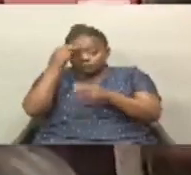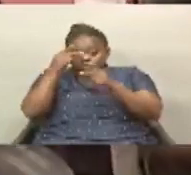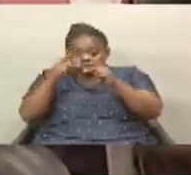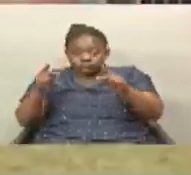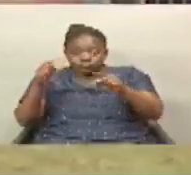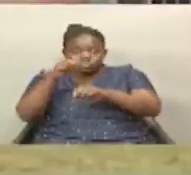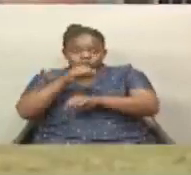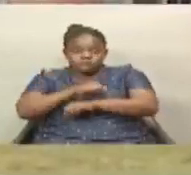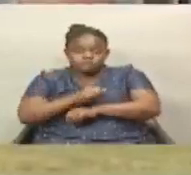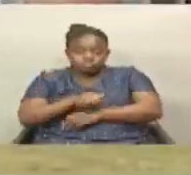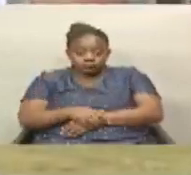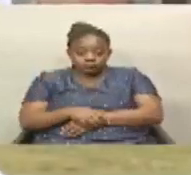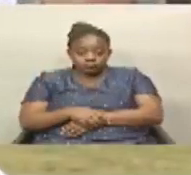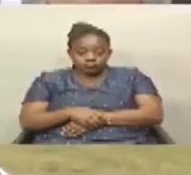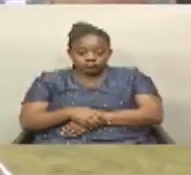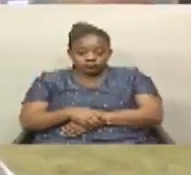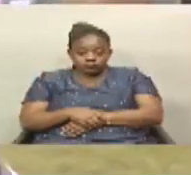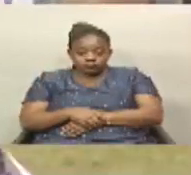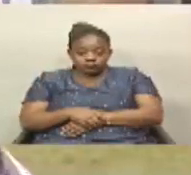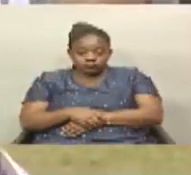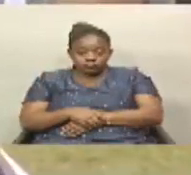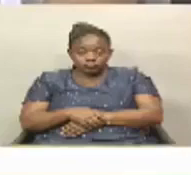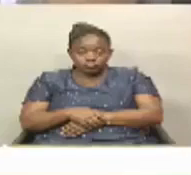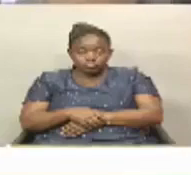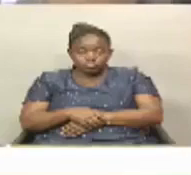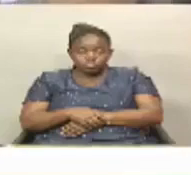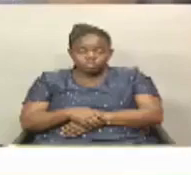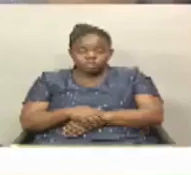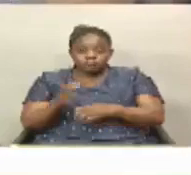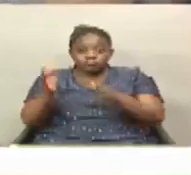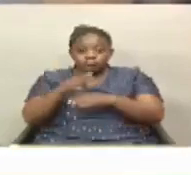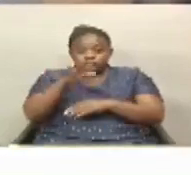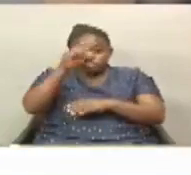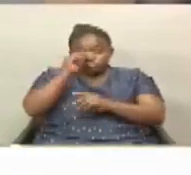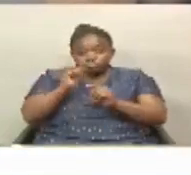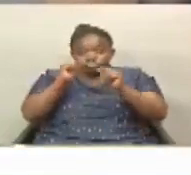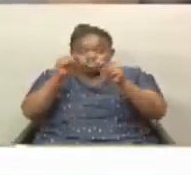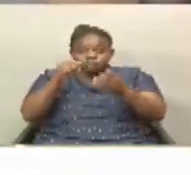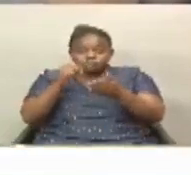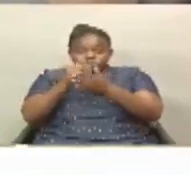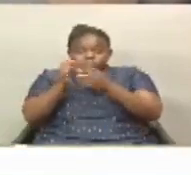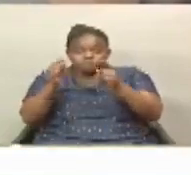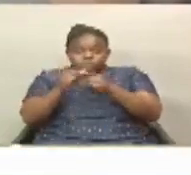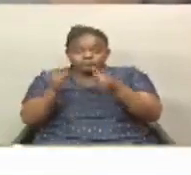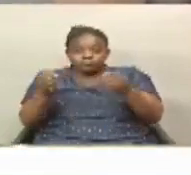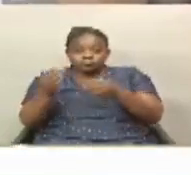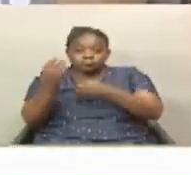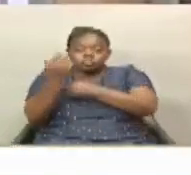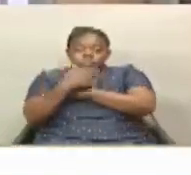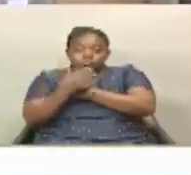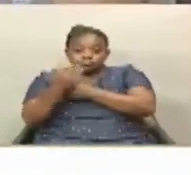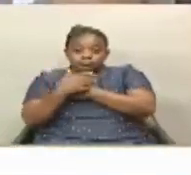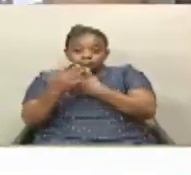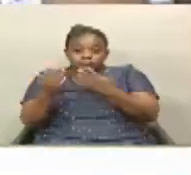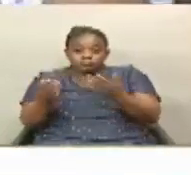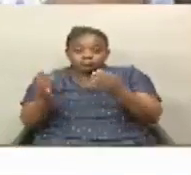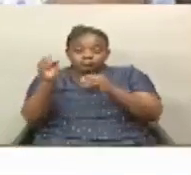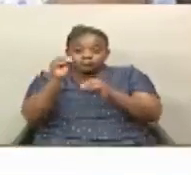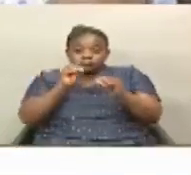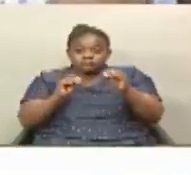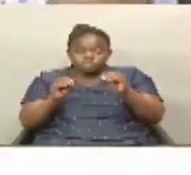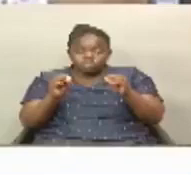okusoma Minister for Education ajje atudduukirire abaana bakola kompyuta naye tetwasigaza kompyuta